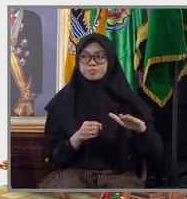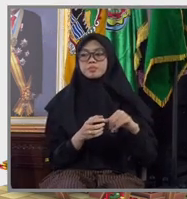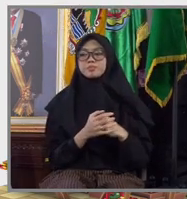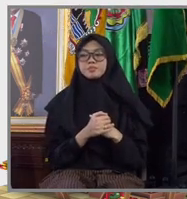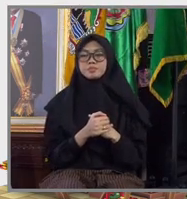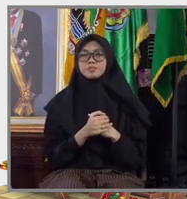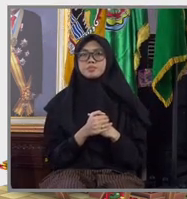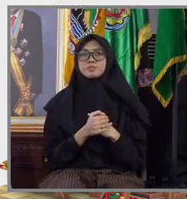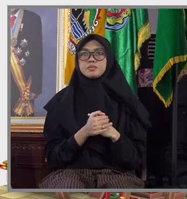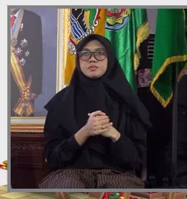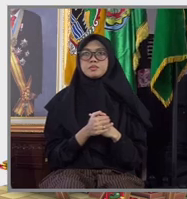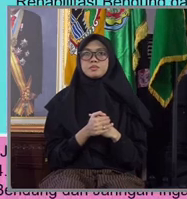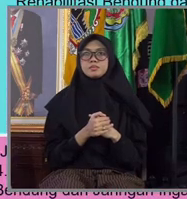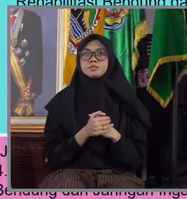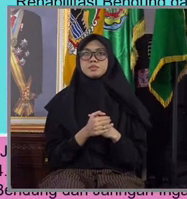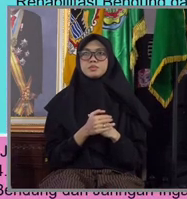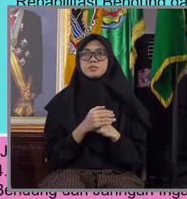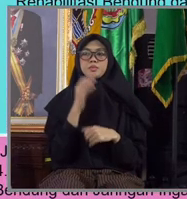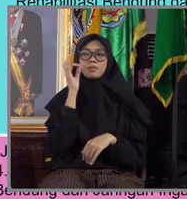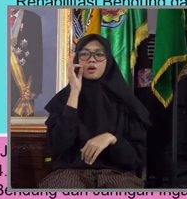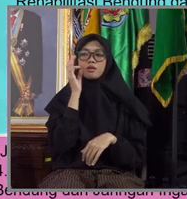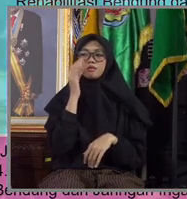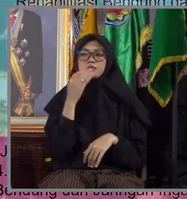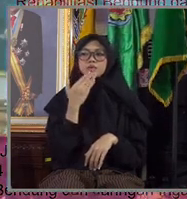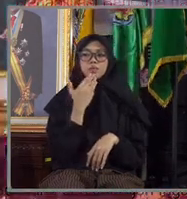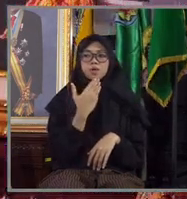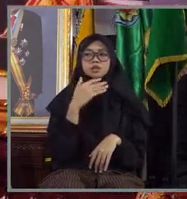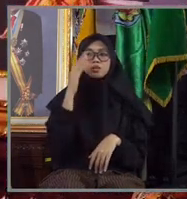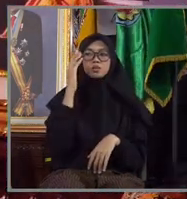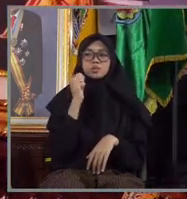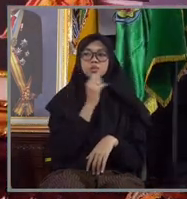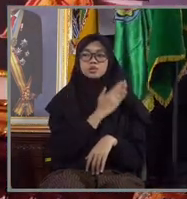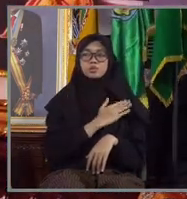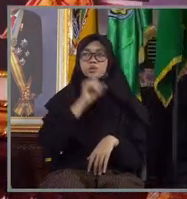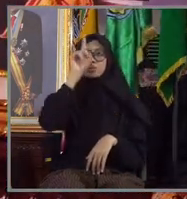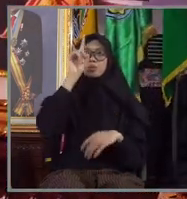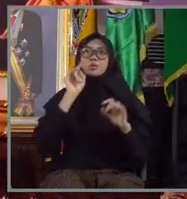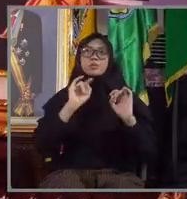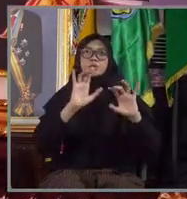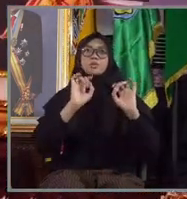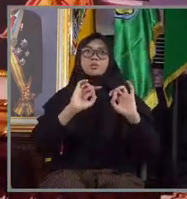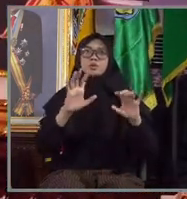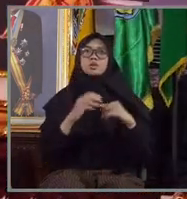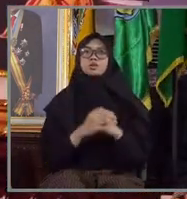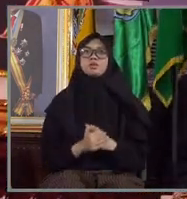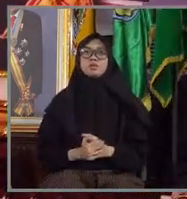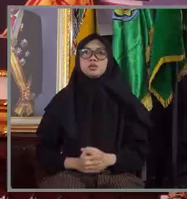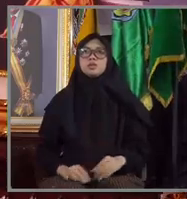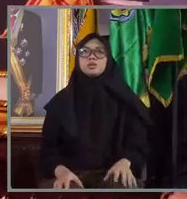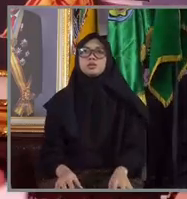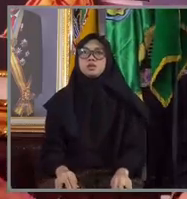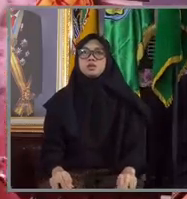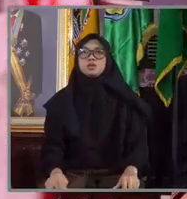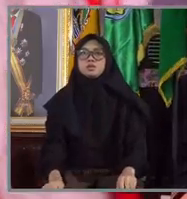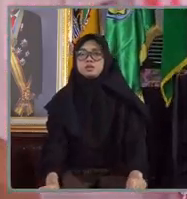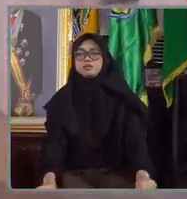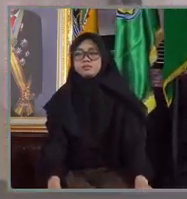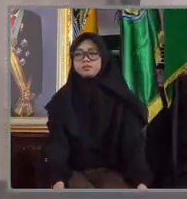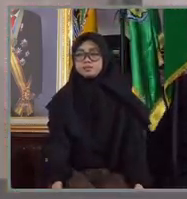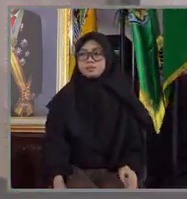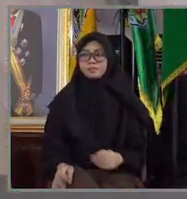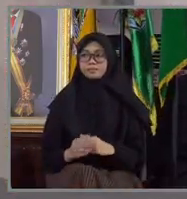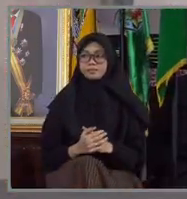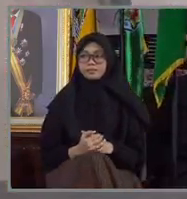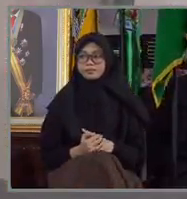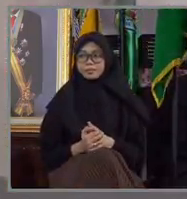jadi Perlihatkan saya kira Cukup sekian Mohon maaf terima kasih wassalamualaikum warahmatullah wabarakatuh Waalaikumsalam warahmatullahi wabarakatuh